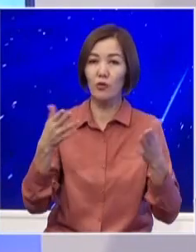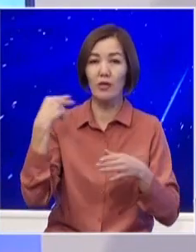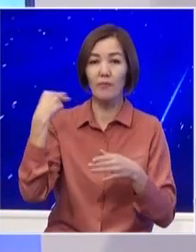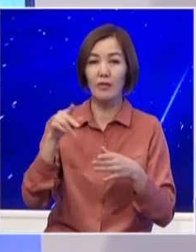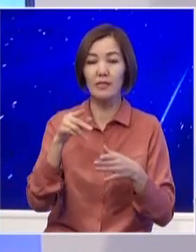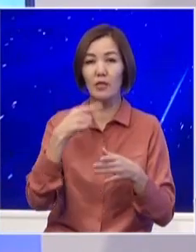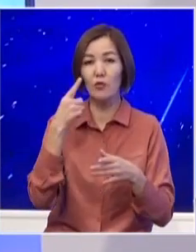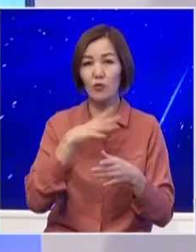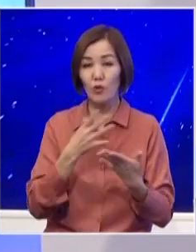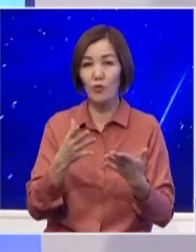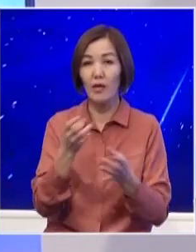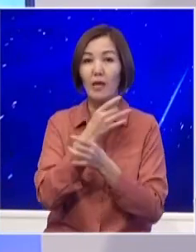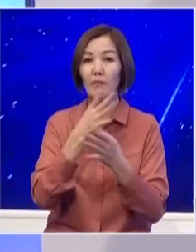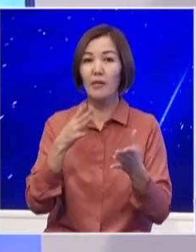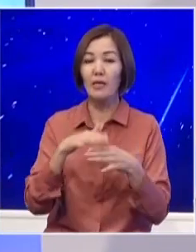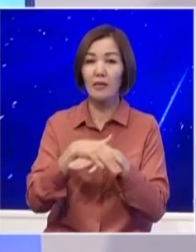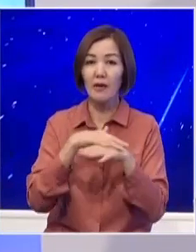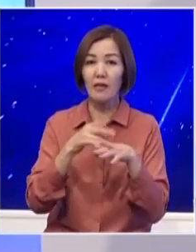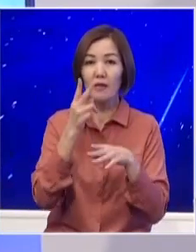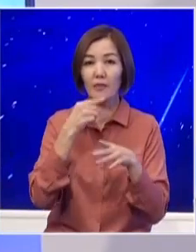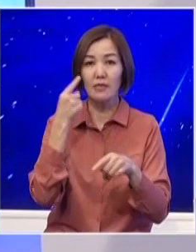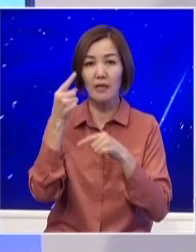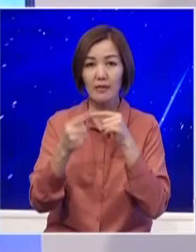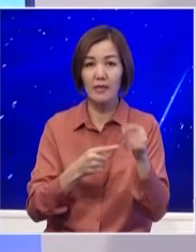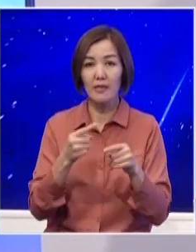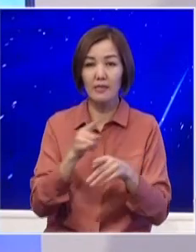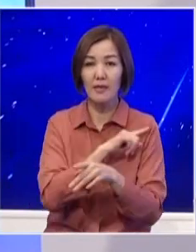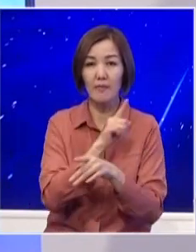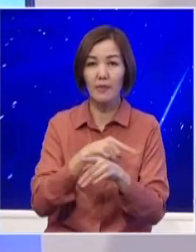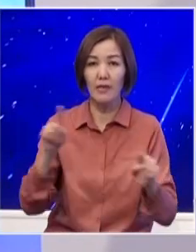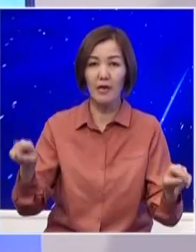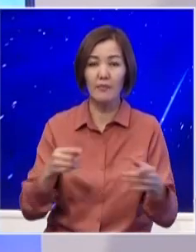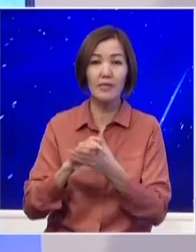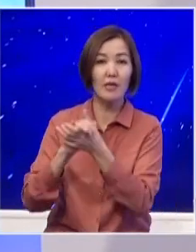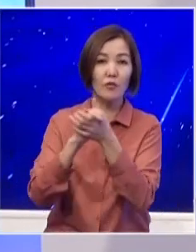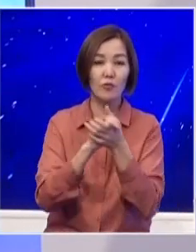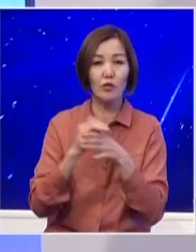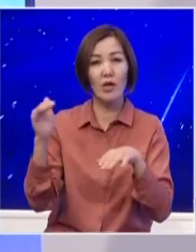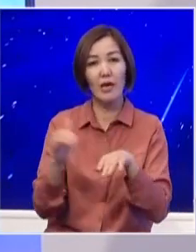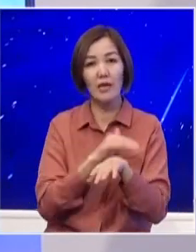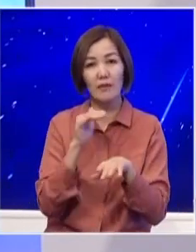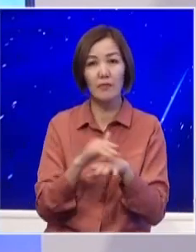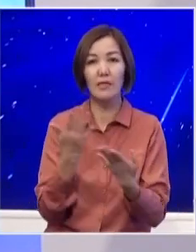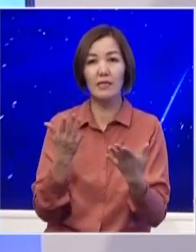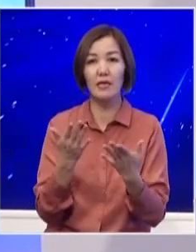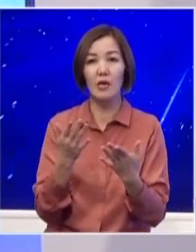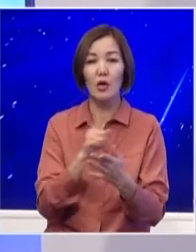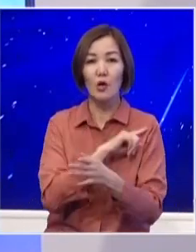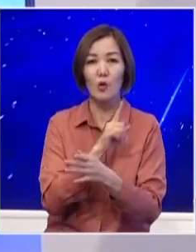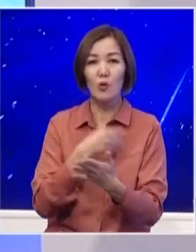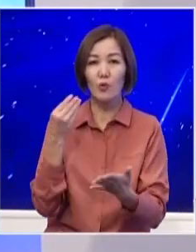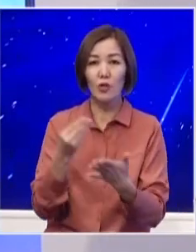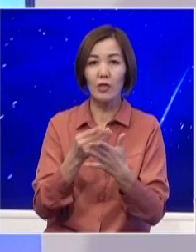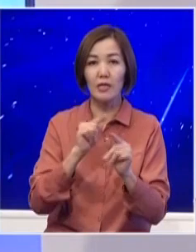өз құттықтауында бұл мерекеде ұлтымыздың салт-санасында берік қалыптасқан достық, қайырымдылық және ынтымақ сынды мызғымас құндылықтар